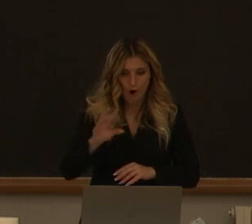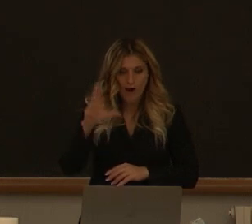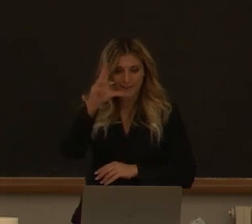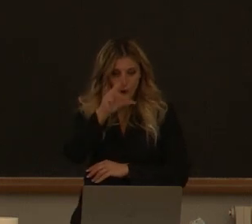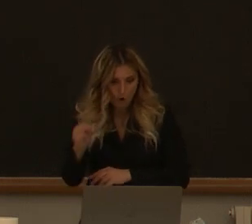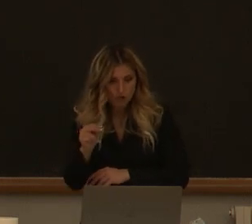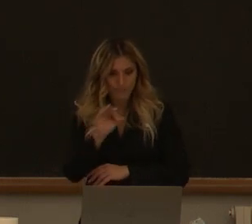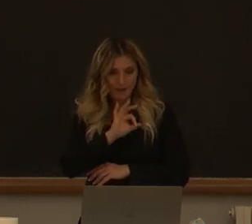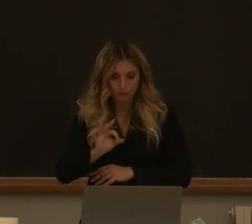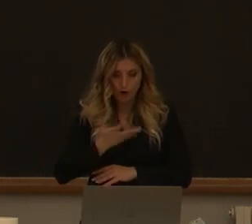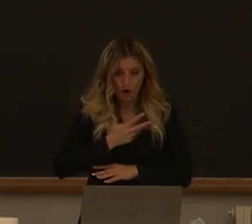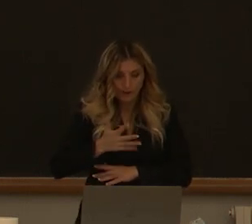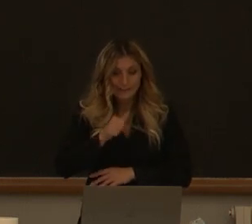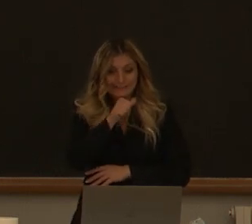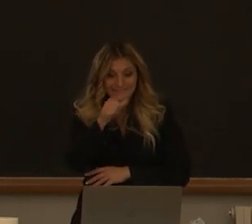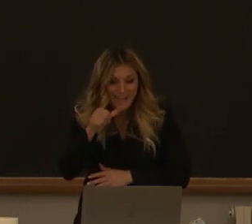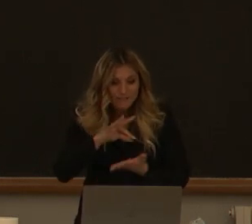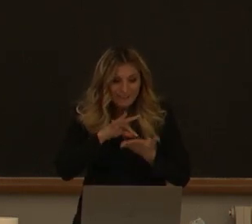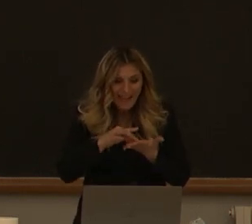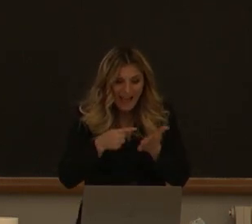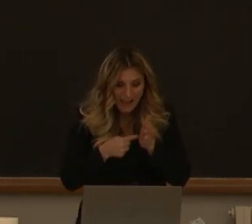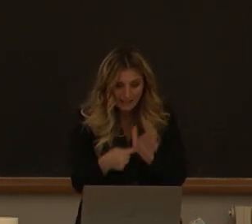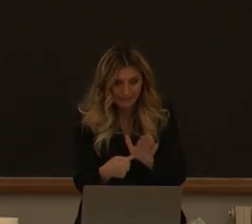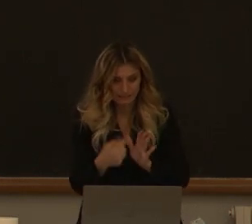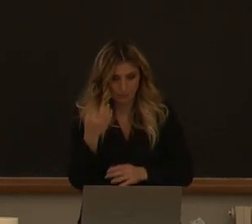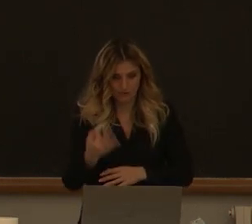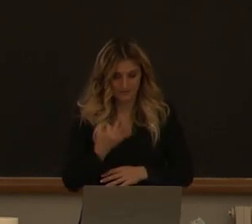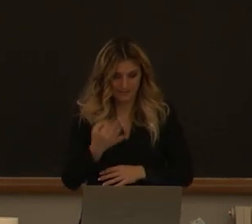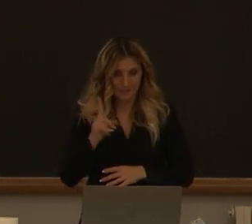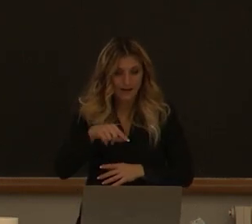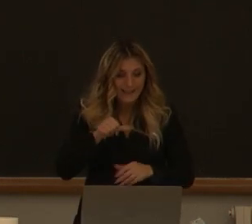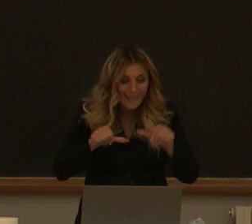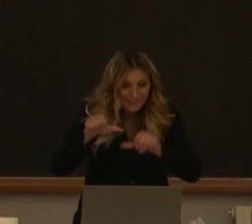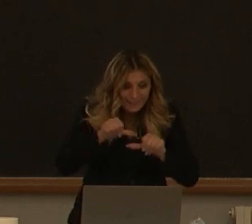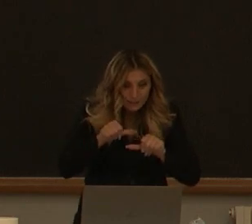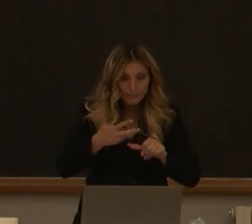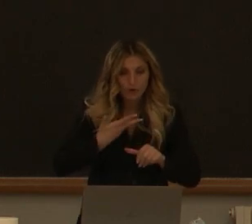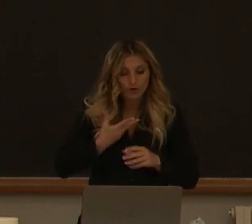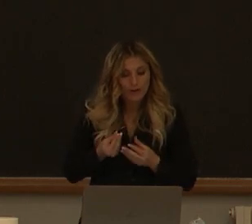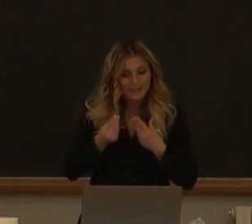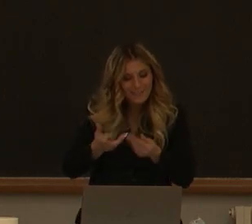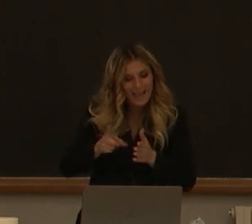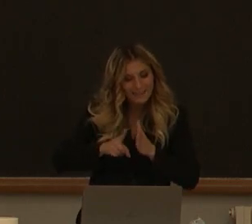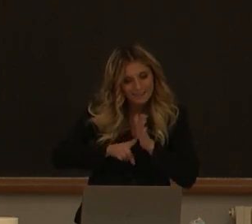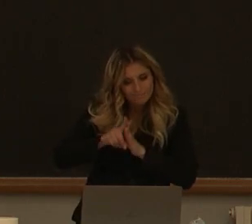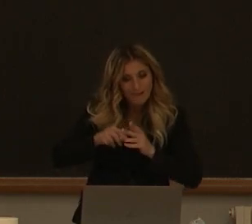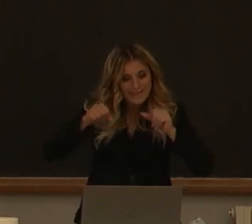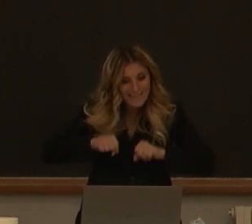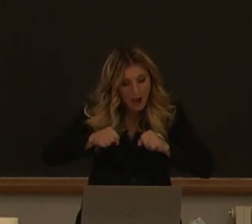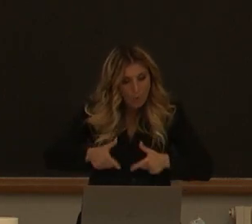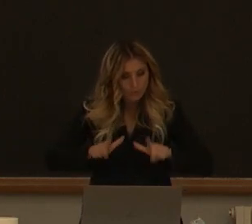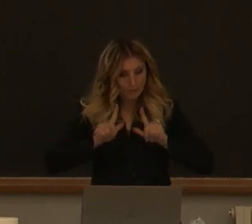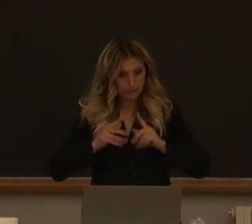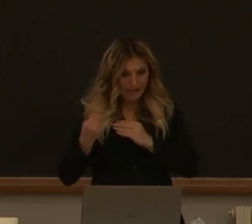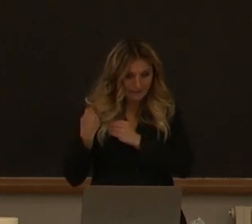delle stesse, e due, l'identificazione dei composti bioattivi che possono dare degli effetti sulla salute, che poi